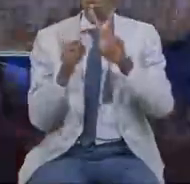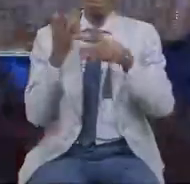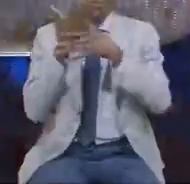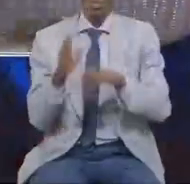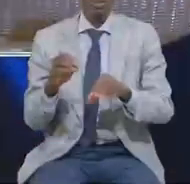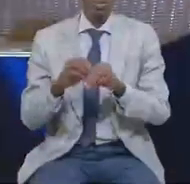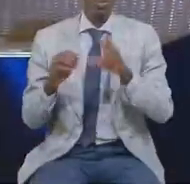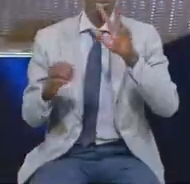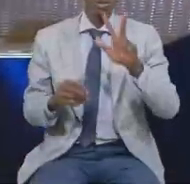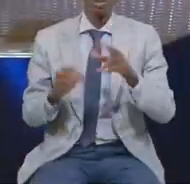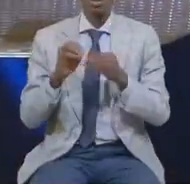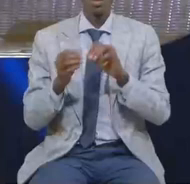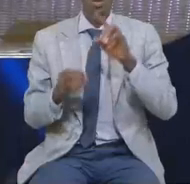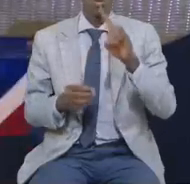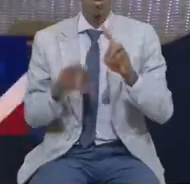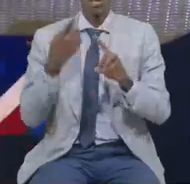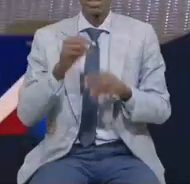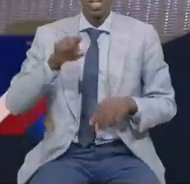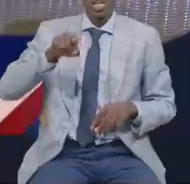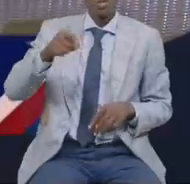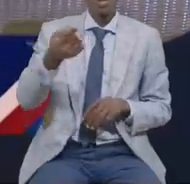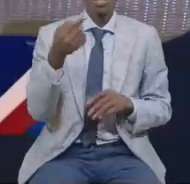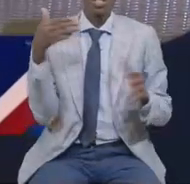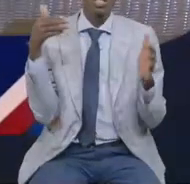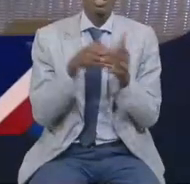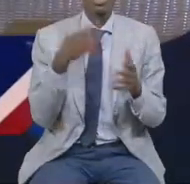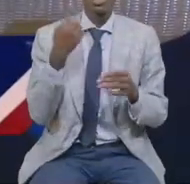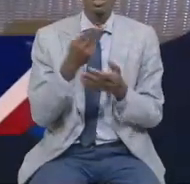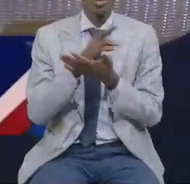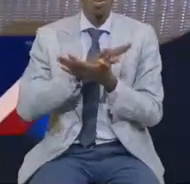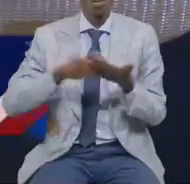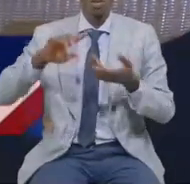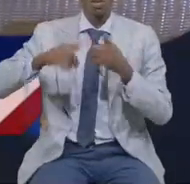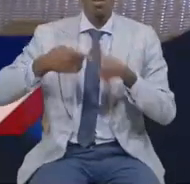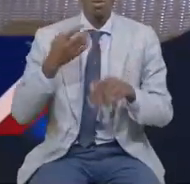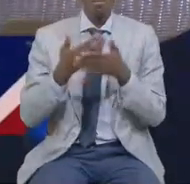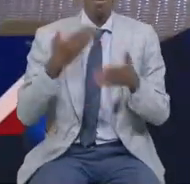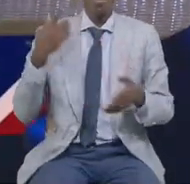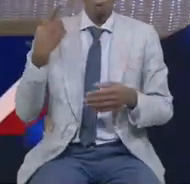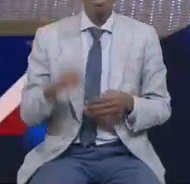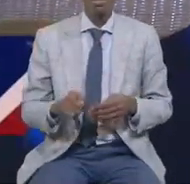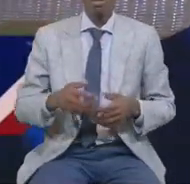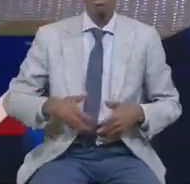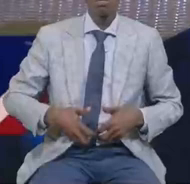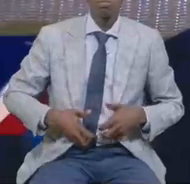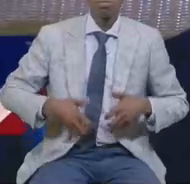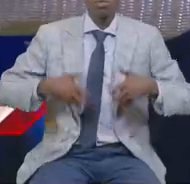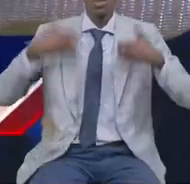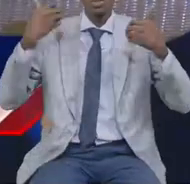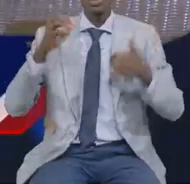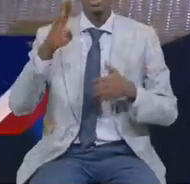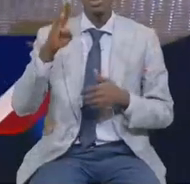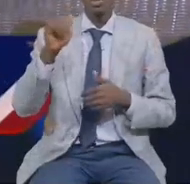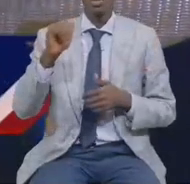1, l'accusation contre les compagnons pieux devant le Babylonien furieux.